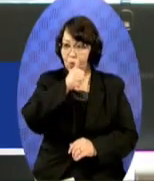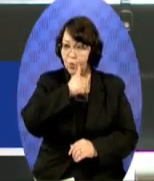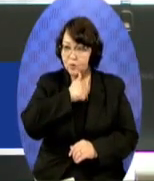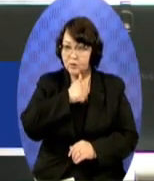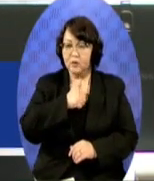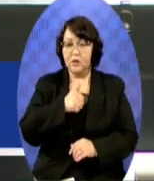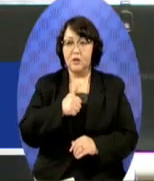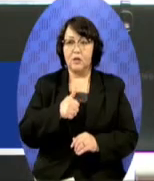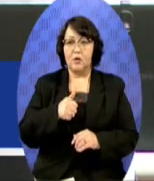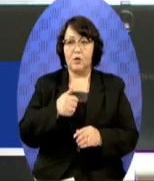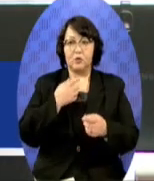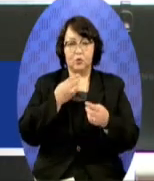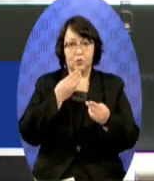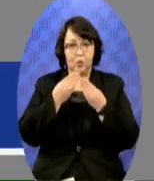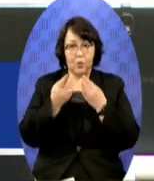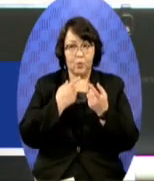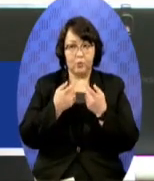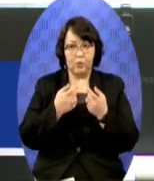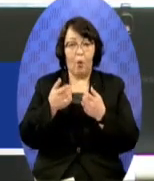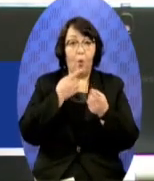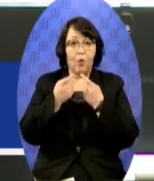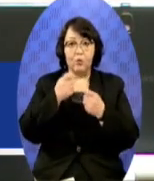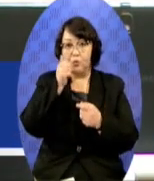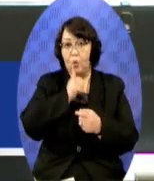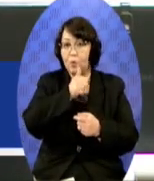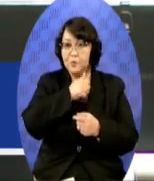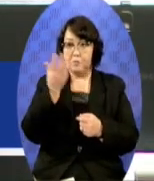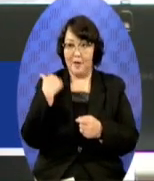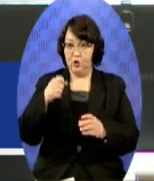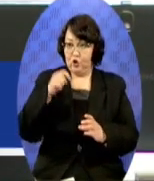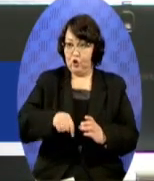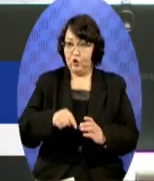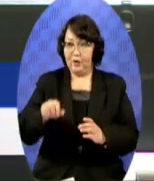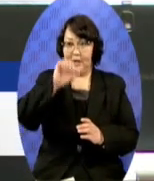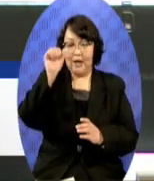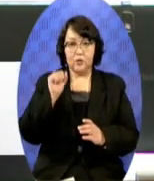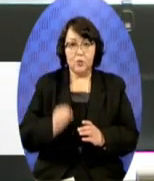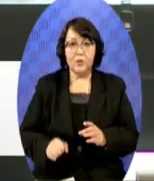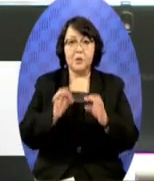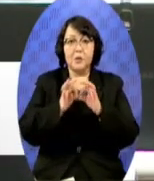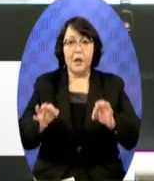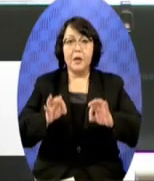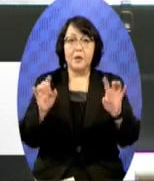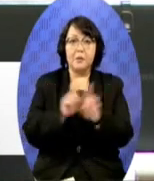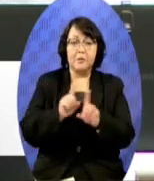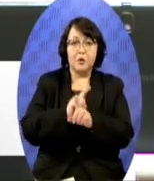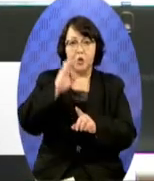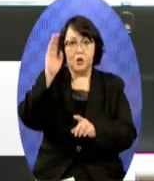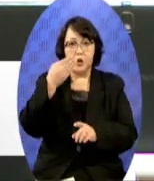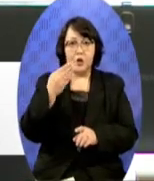Хурлдаа нууцын хэлбэрээр явагдсан. Яг дотор нь байгаа асуудал нь мөрдөгдөж байгаа тодорхой хэргийн